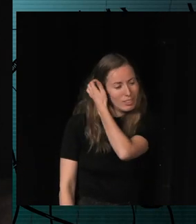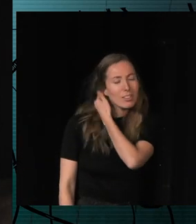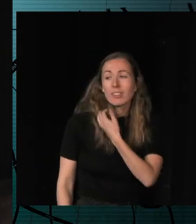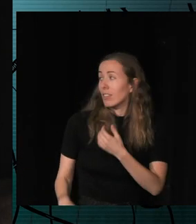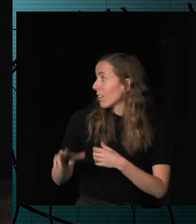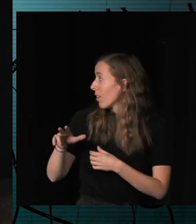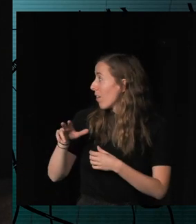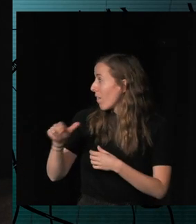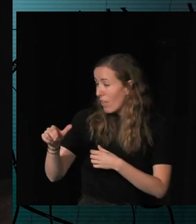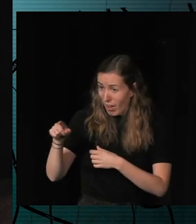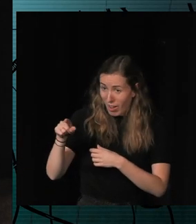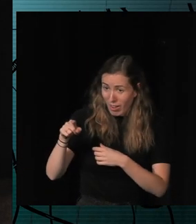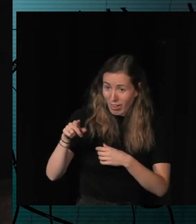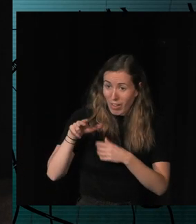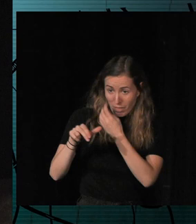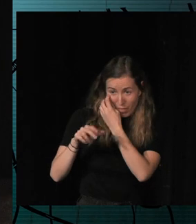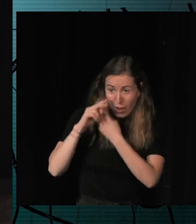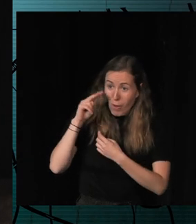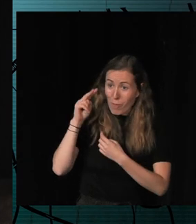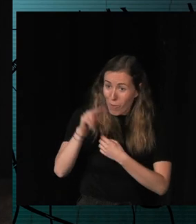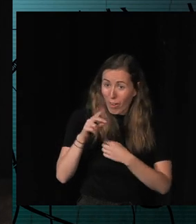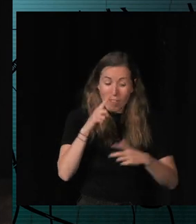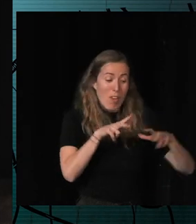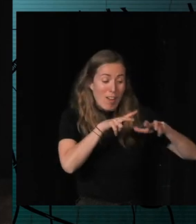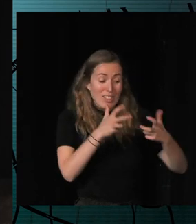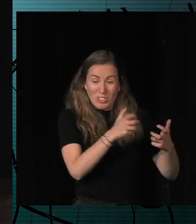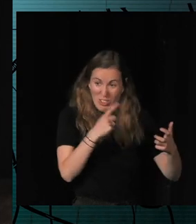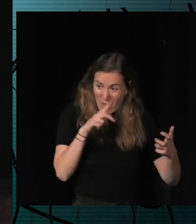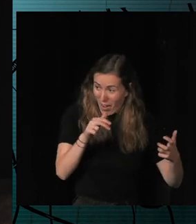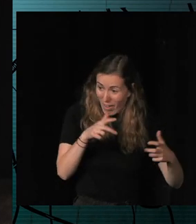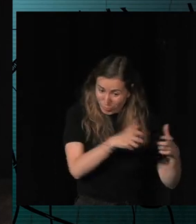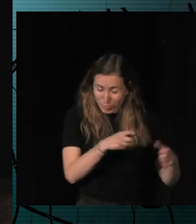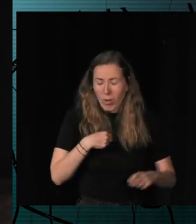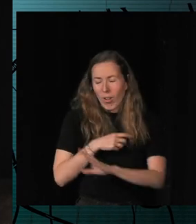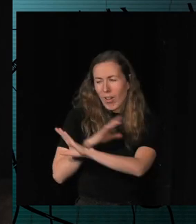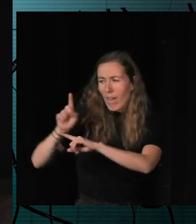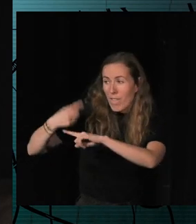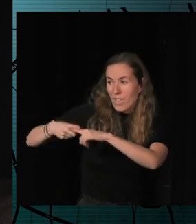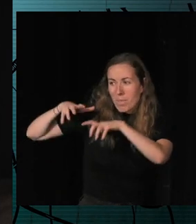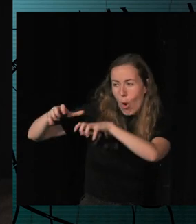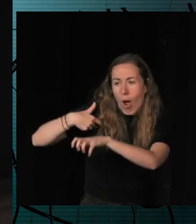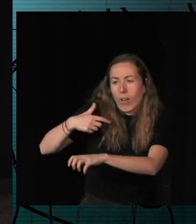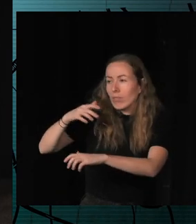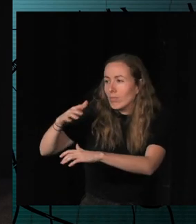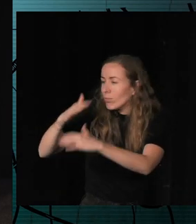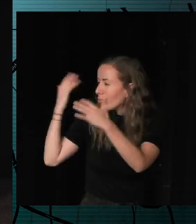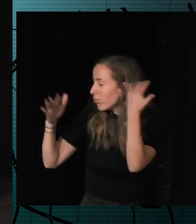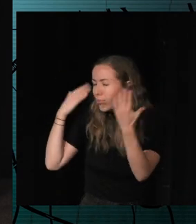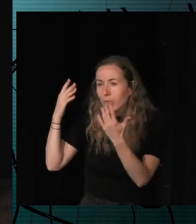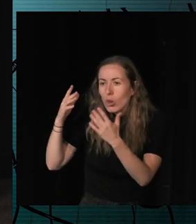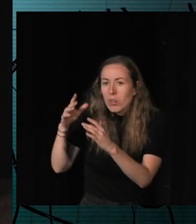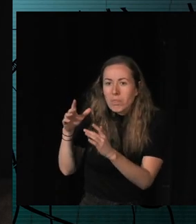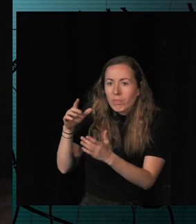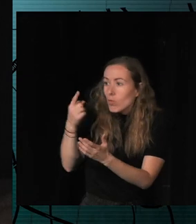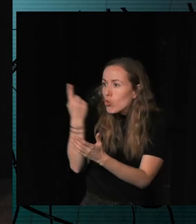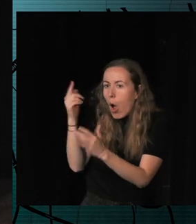sentil 2 ah oui moi je vais le faire non j'ai trop peur les films d'horreur je peux regarder 10 milliards seul dans une cave